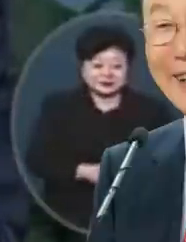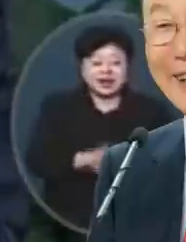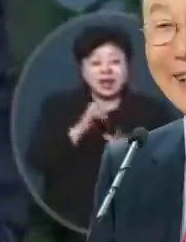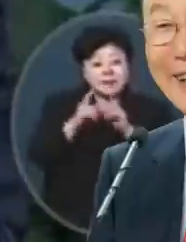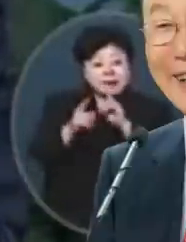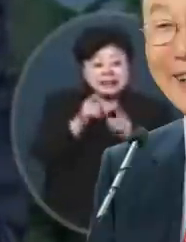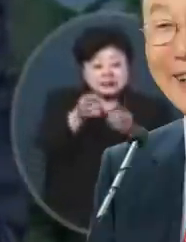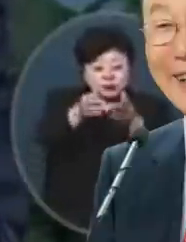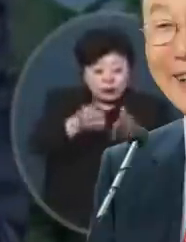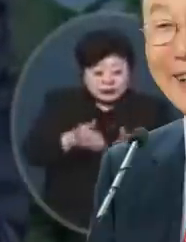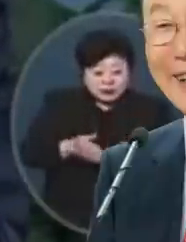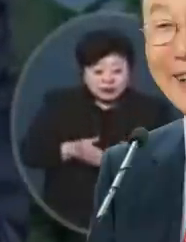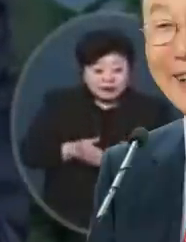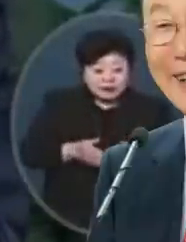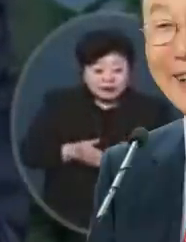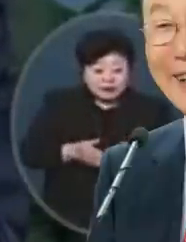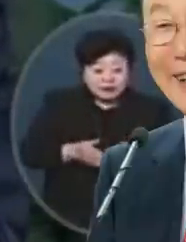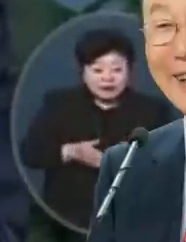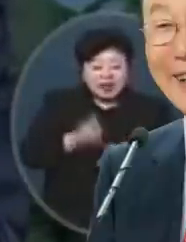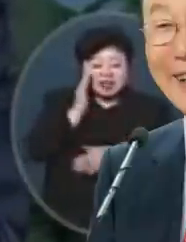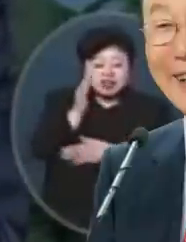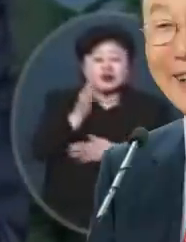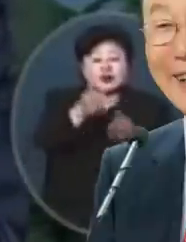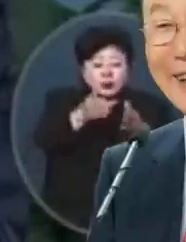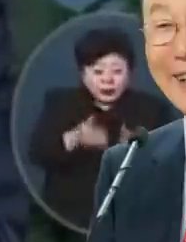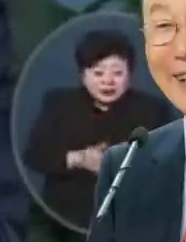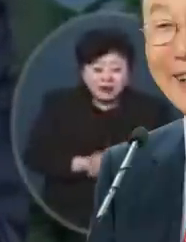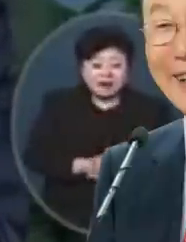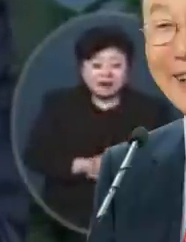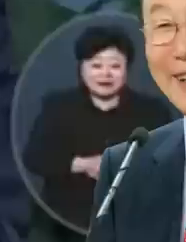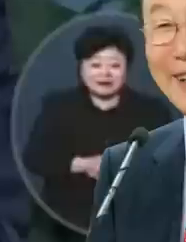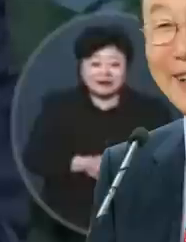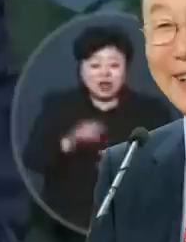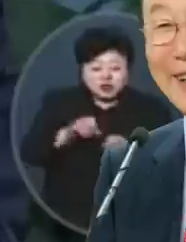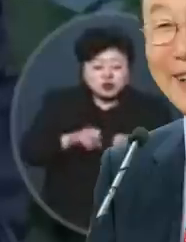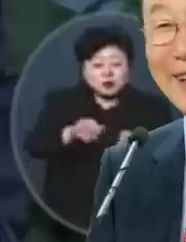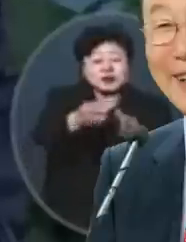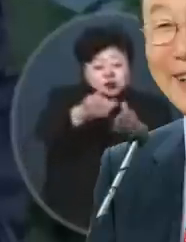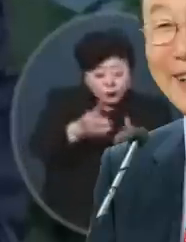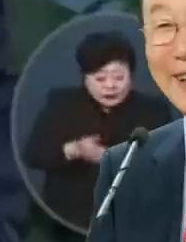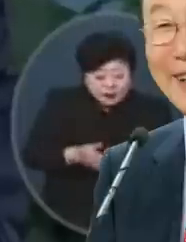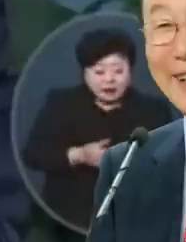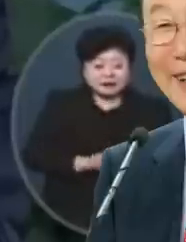말씀을 통해서, 설교를 통해서, 소문을 통해서